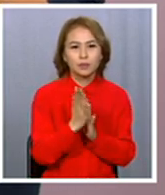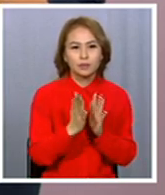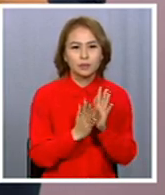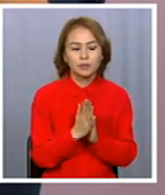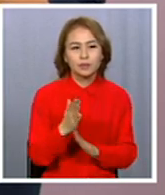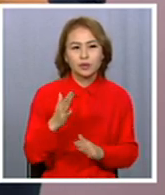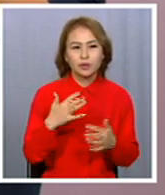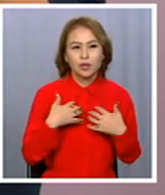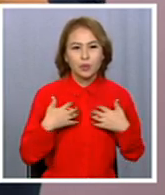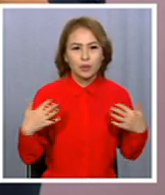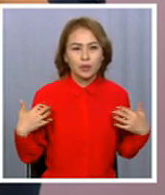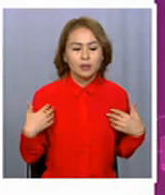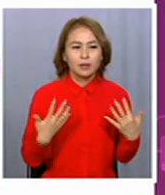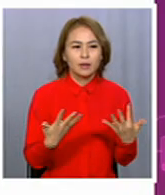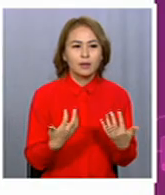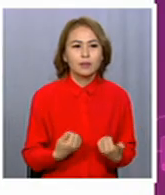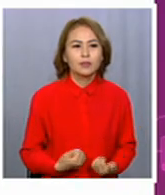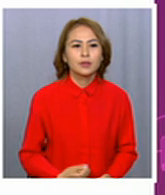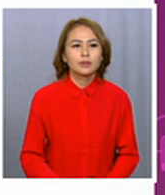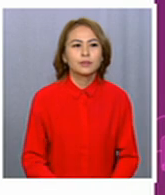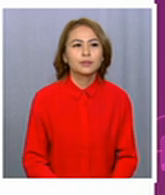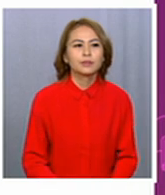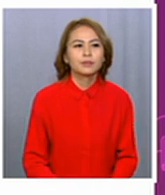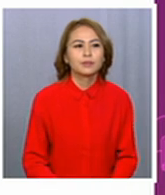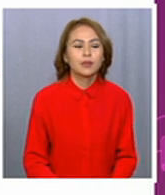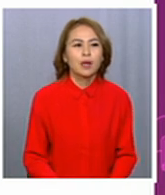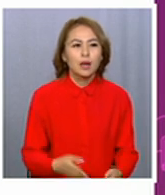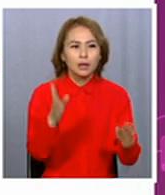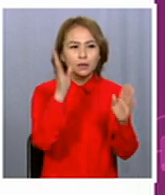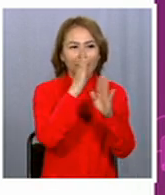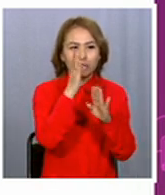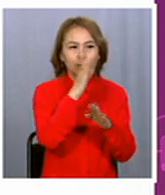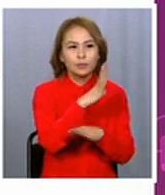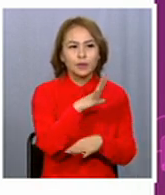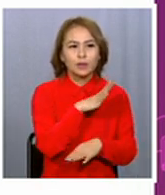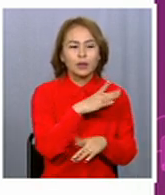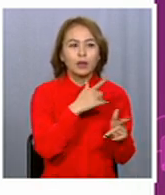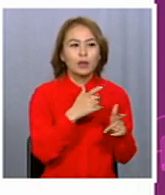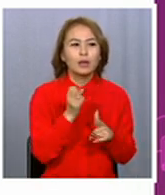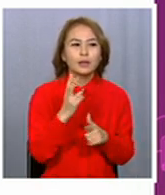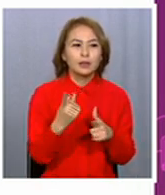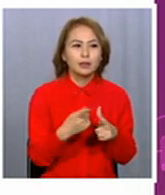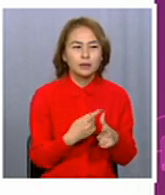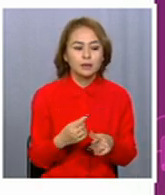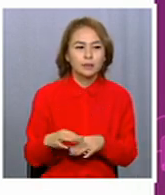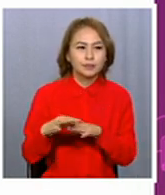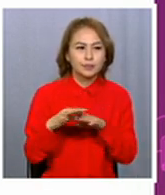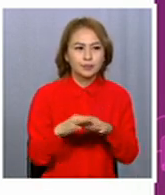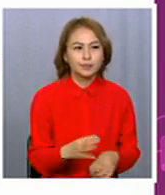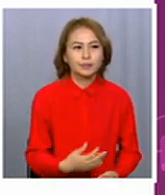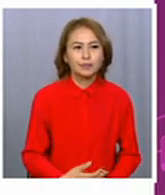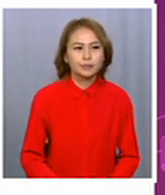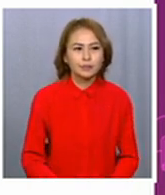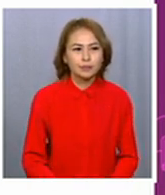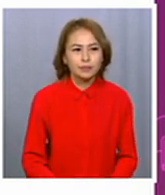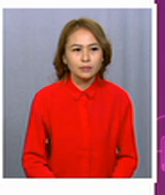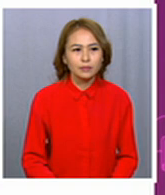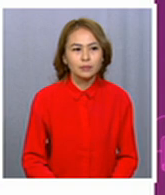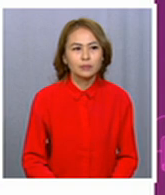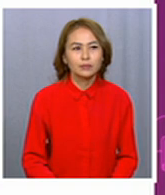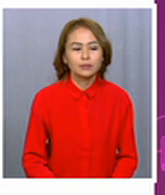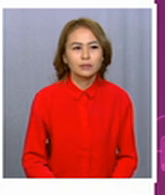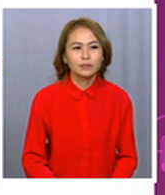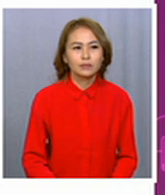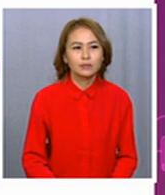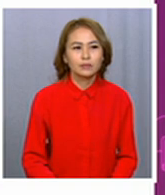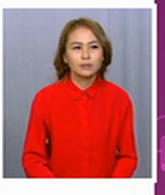жануарлардан алады екенбіз. Табиғаттан алынатын өнімдер қалай келеді? Әрине